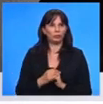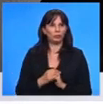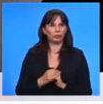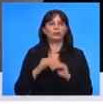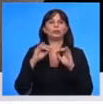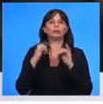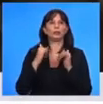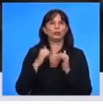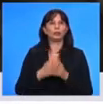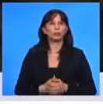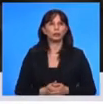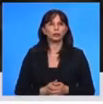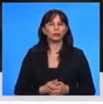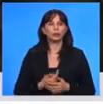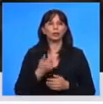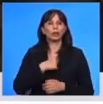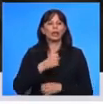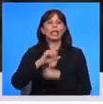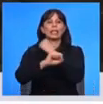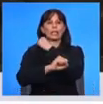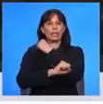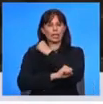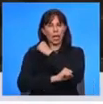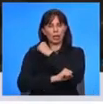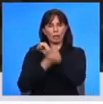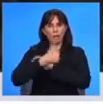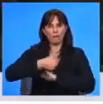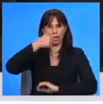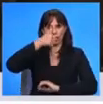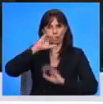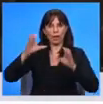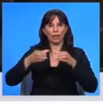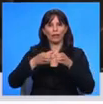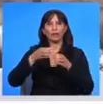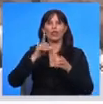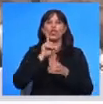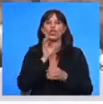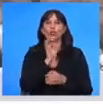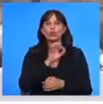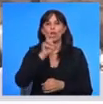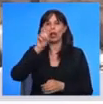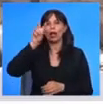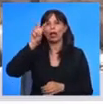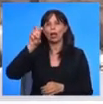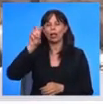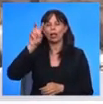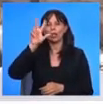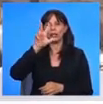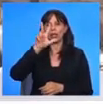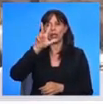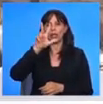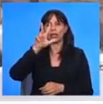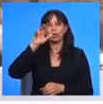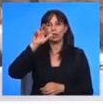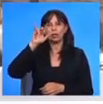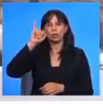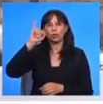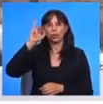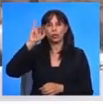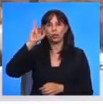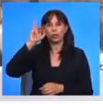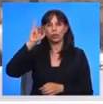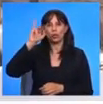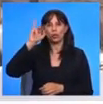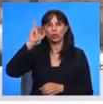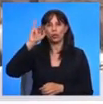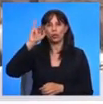כן, אני סגן מפקד חטיבת עציוני, חטיבת מילואים. אנחנו כולם חיילי